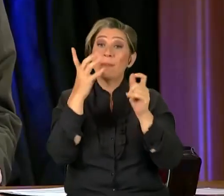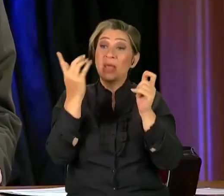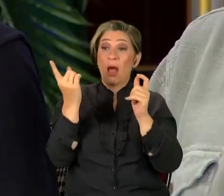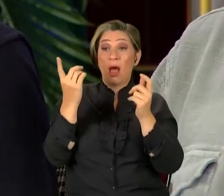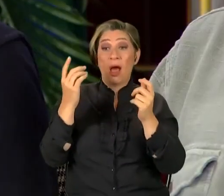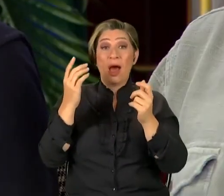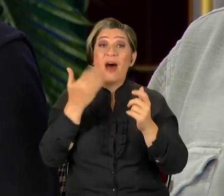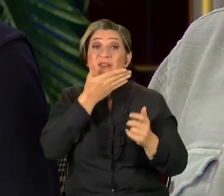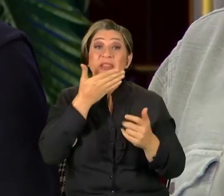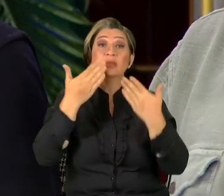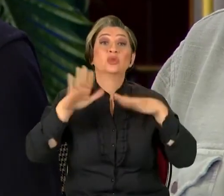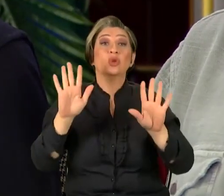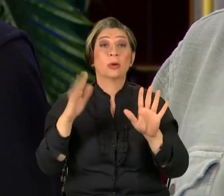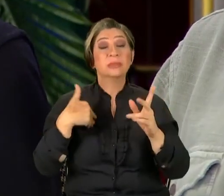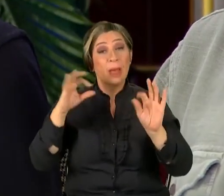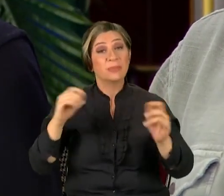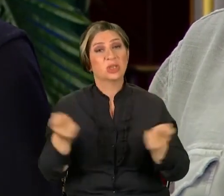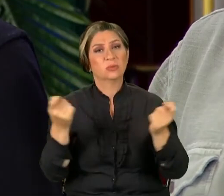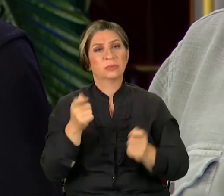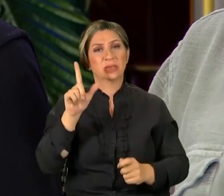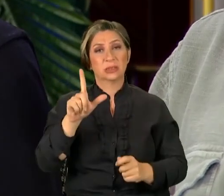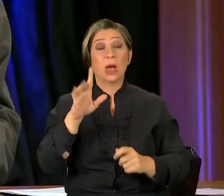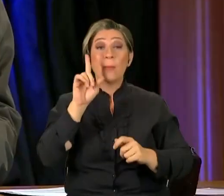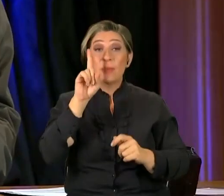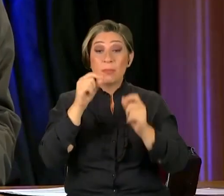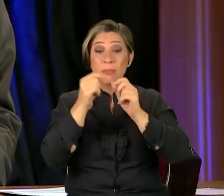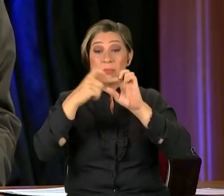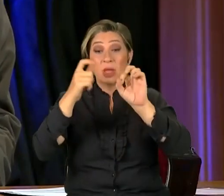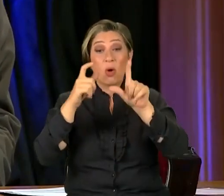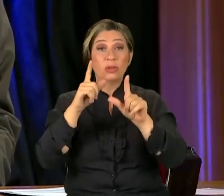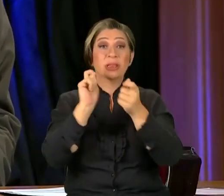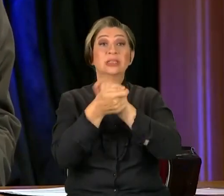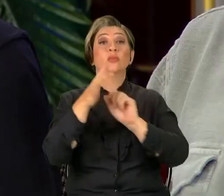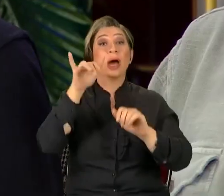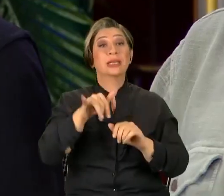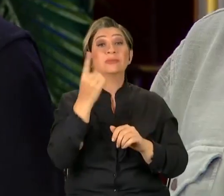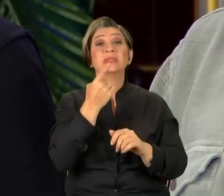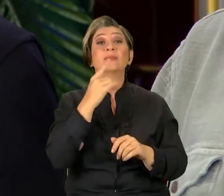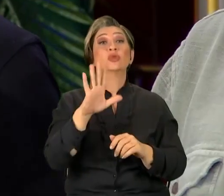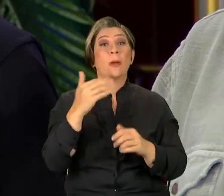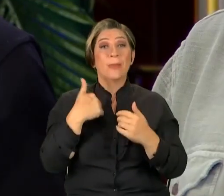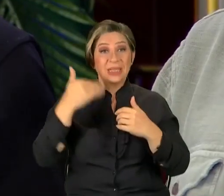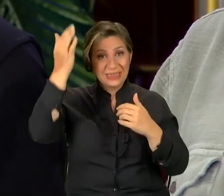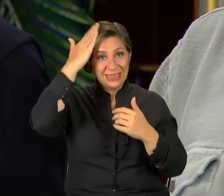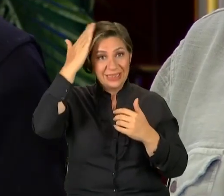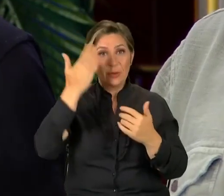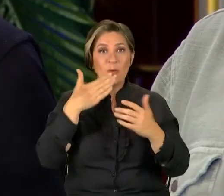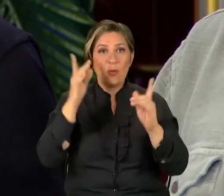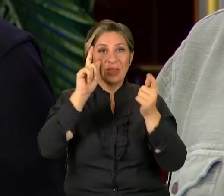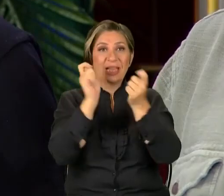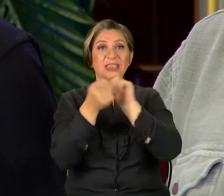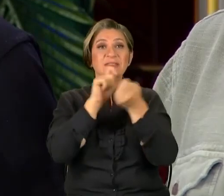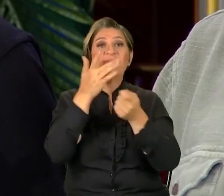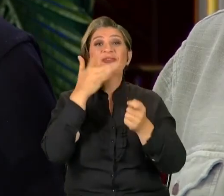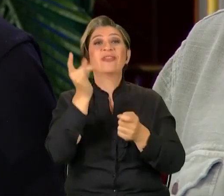diyorsun. Aynen öyle. Bizim çalışmamız lazım abi. Ama bir tek bir ol değişmiyor hakkında bir şey söylemiyorsun. Söylüyorum. Bende saç olmadığı için değişiklik fark